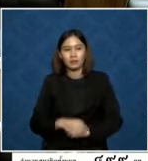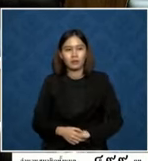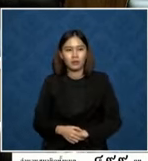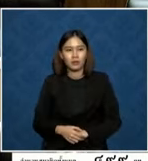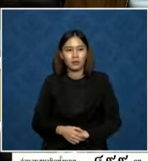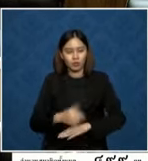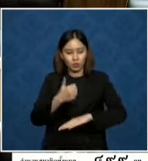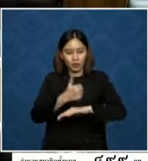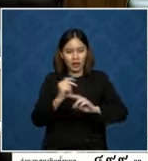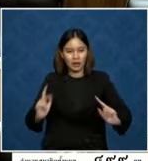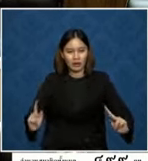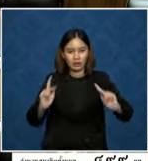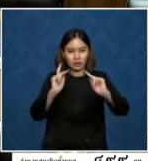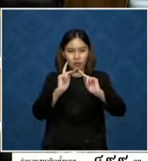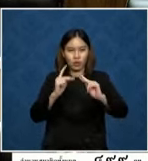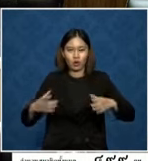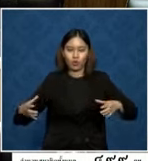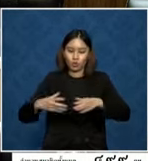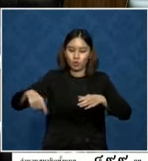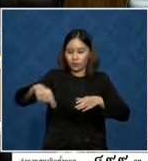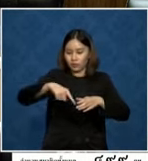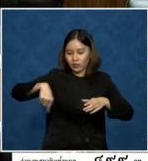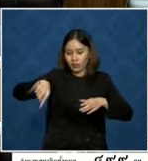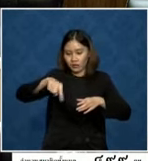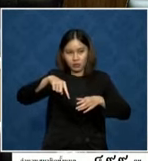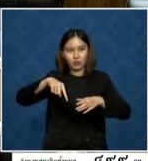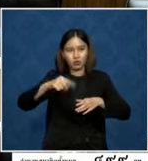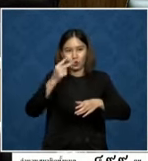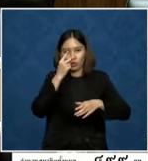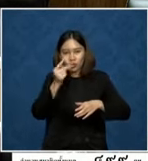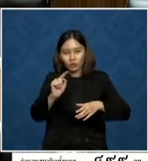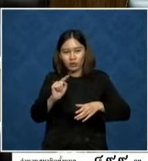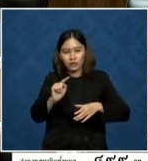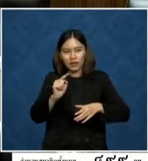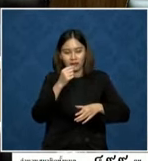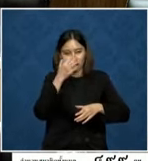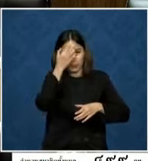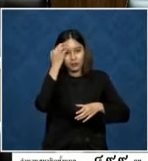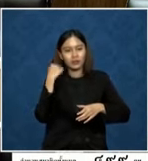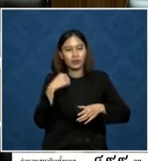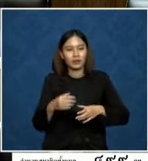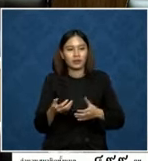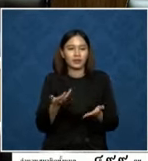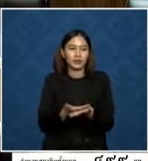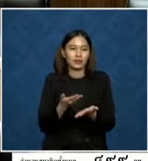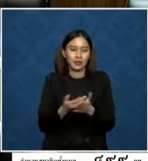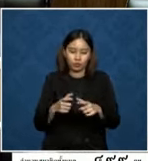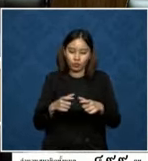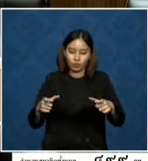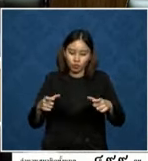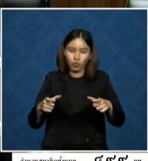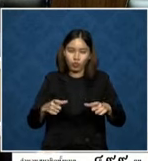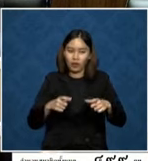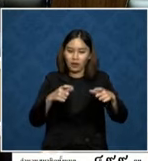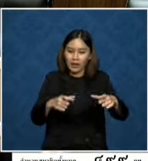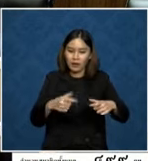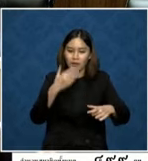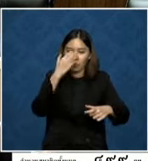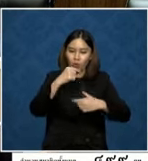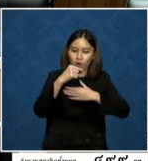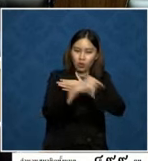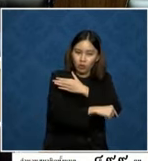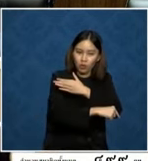นตรีและคณะต้องดูว่าเจตนาของการที่ออกเช็คเพื่อช่อโกง